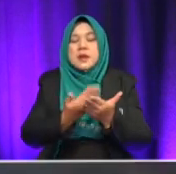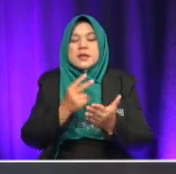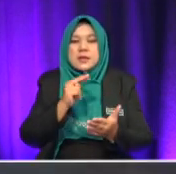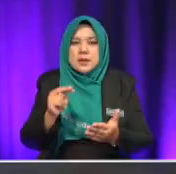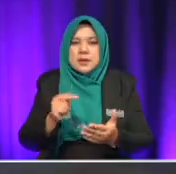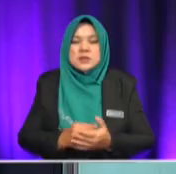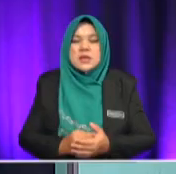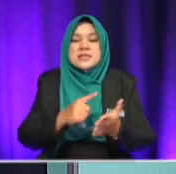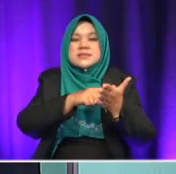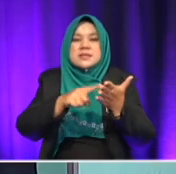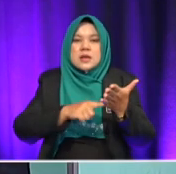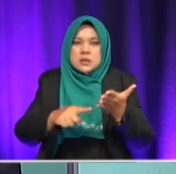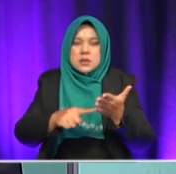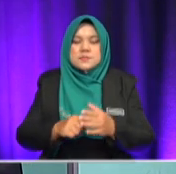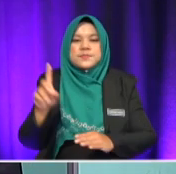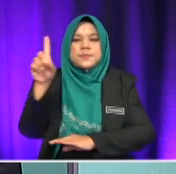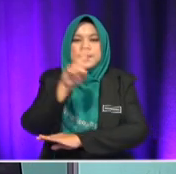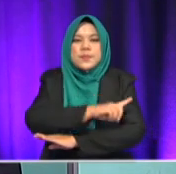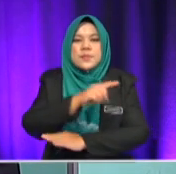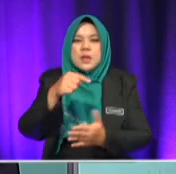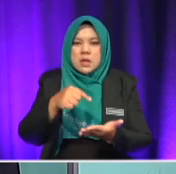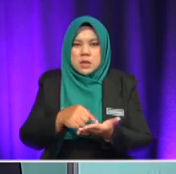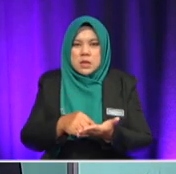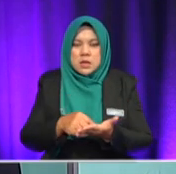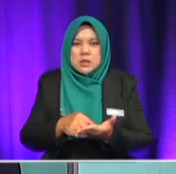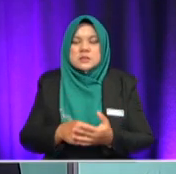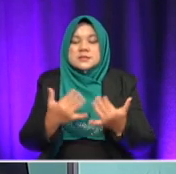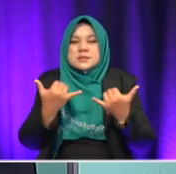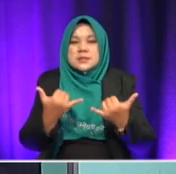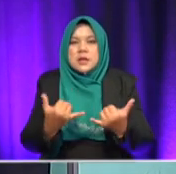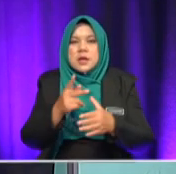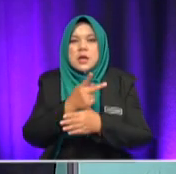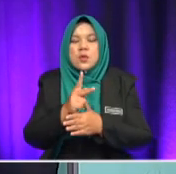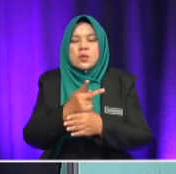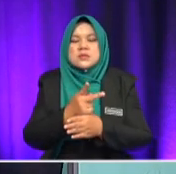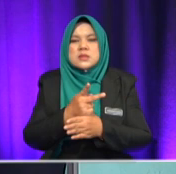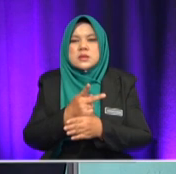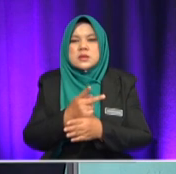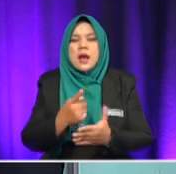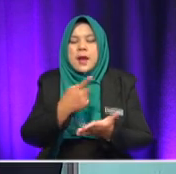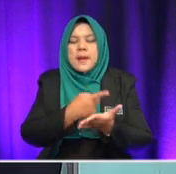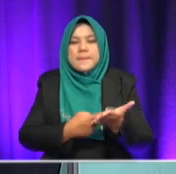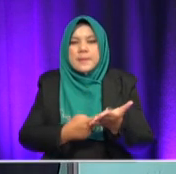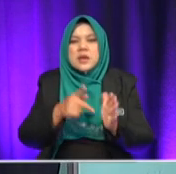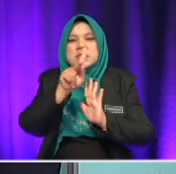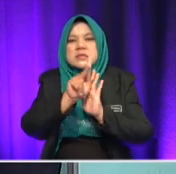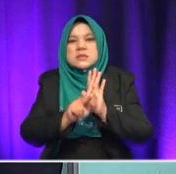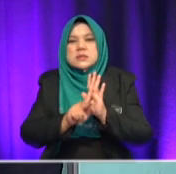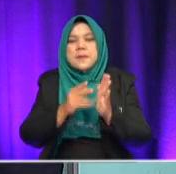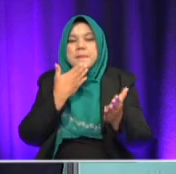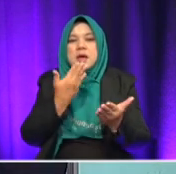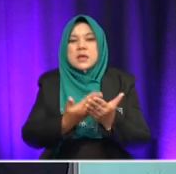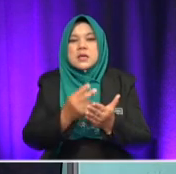ya Insyaallah ya hari ini Oke sekarang ya kita akan konsikan pula tentang kebaikan zakat